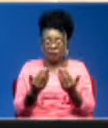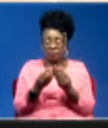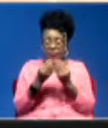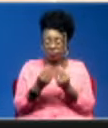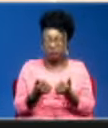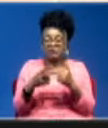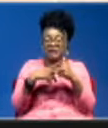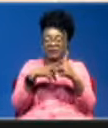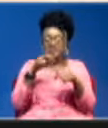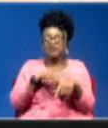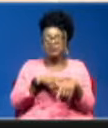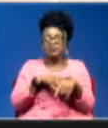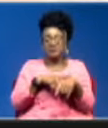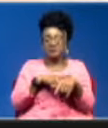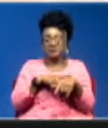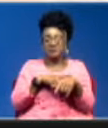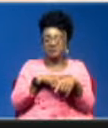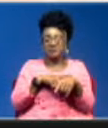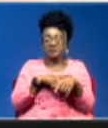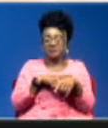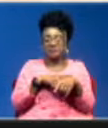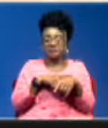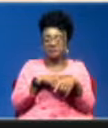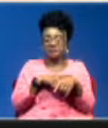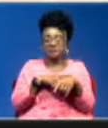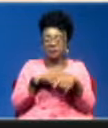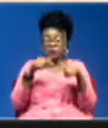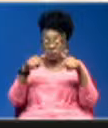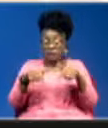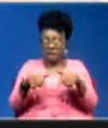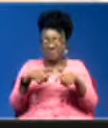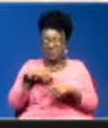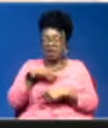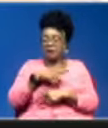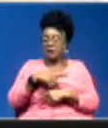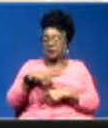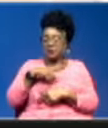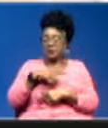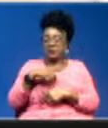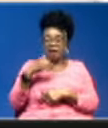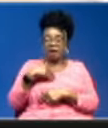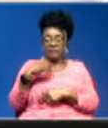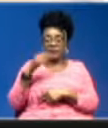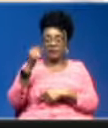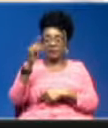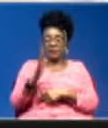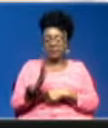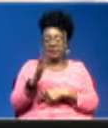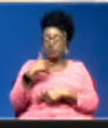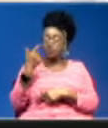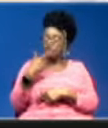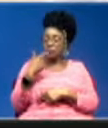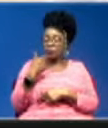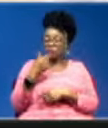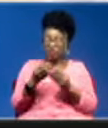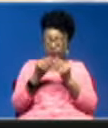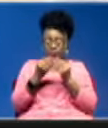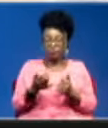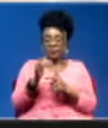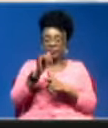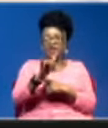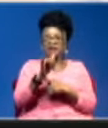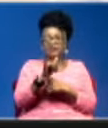hapa hivi. Na leo nimebahatika kumpata Mkenya mmoja aliyeweza kuvunja rekodi hapa